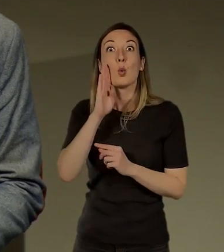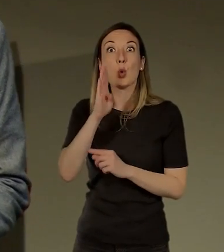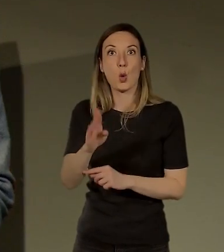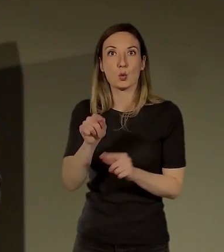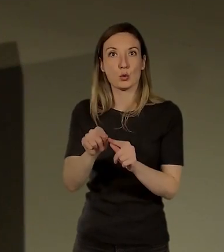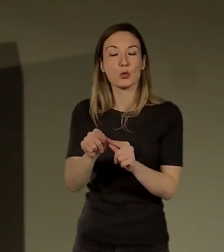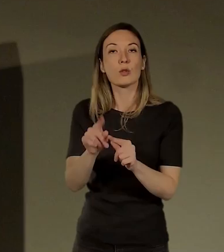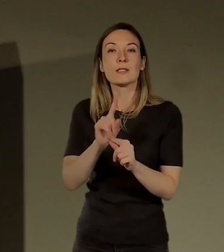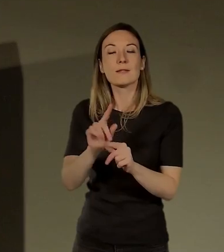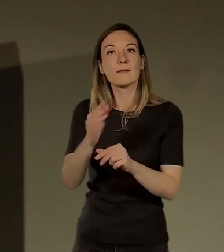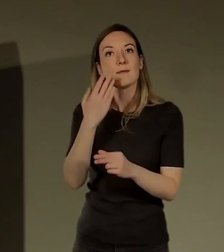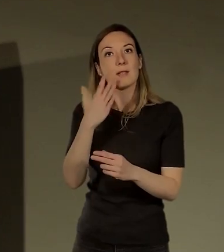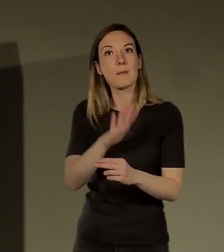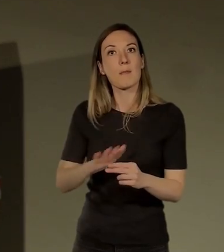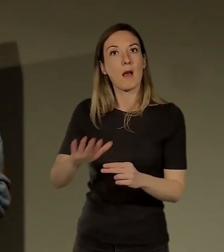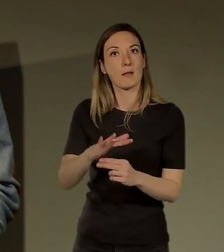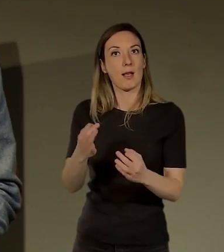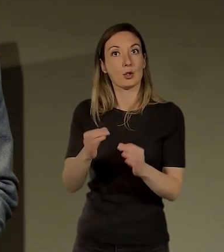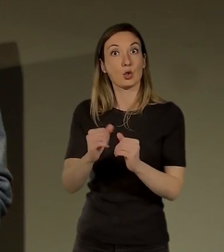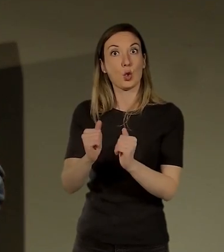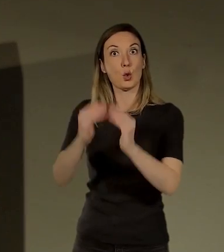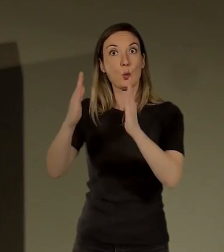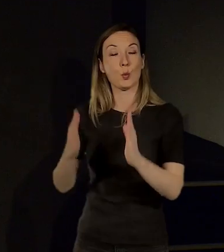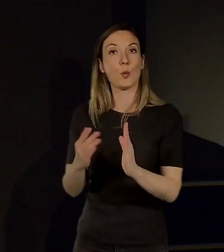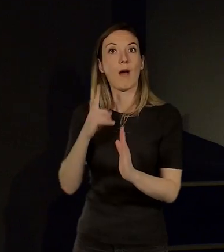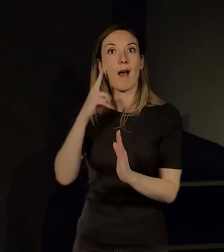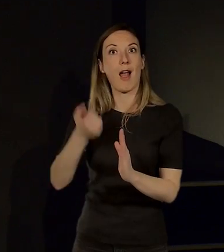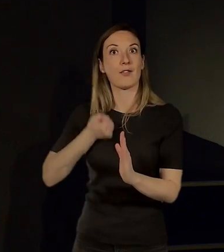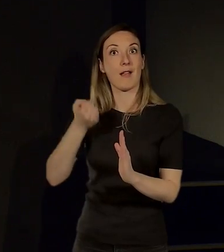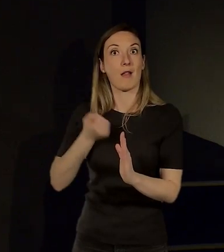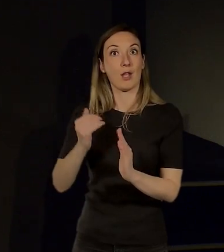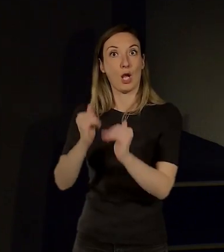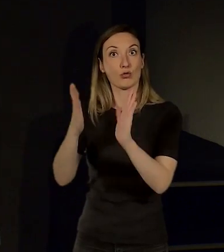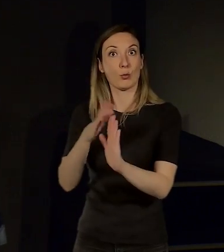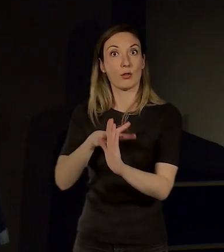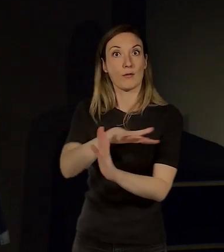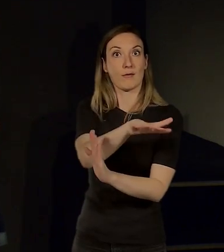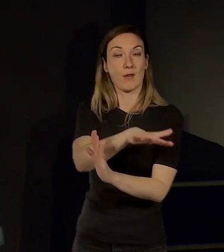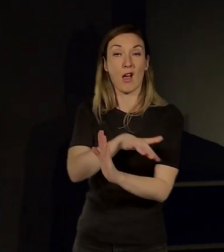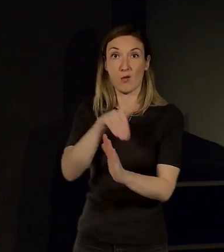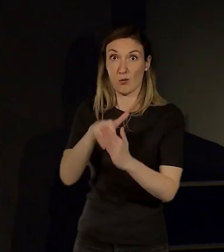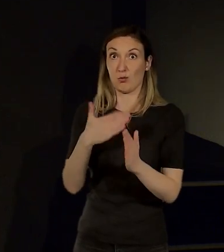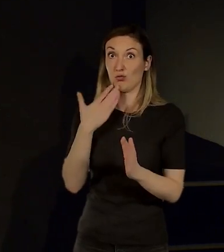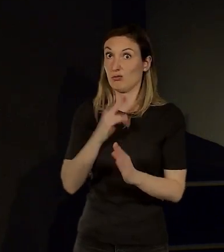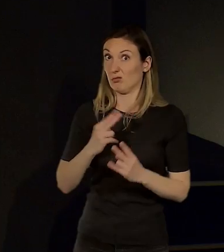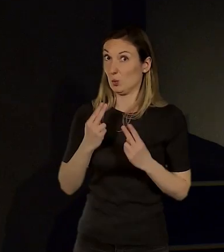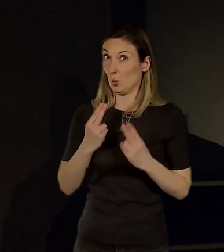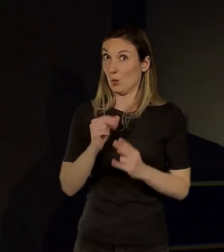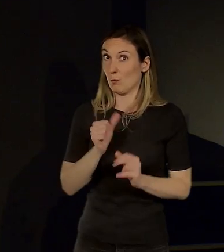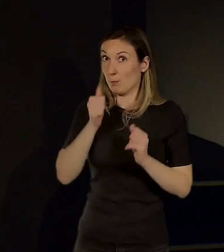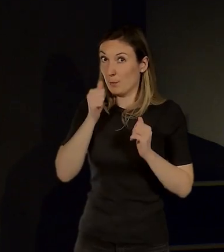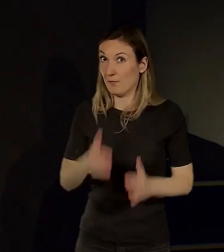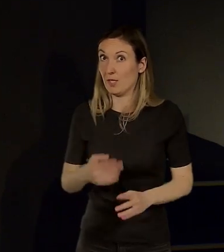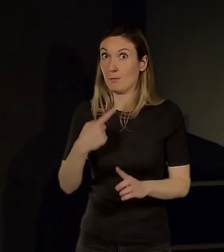prostor kolem, řekněme, nejvýznamnější železniční stanice v Česku, ale samozřejmě i v Praze, jak bude vypadat Wilsonova